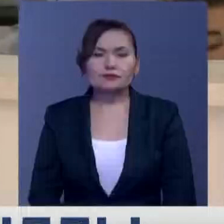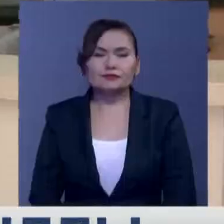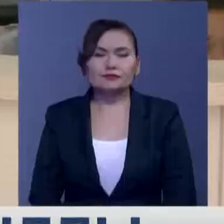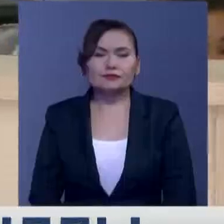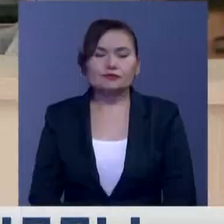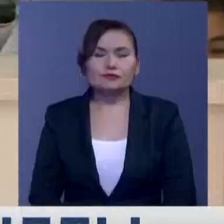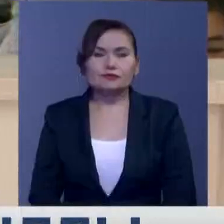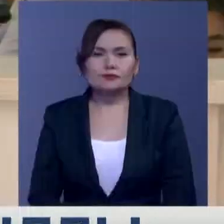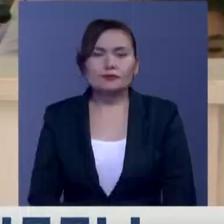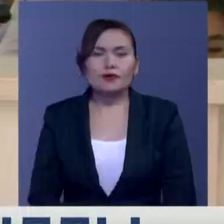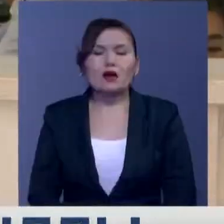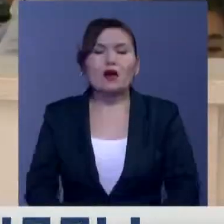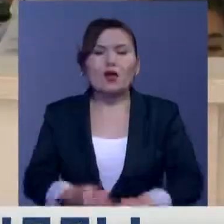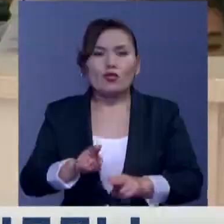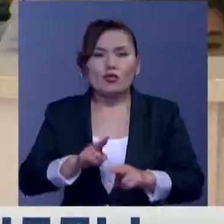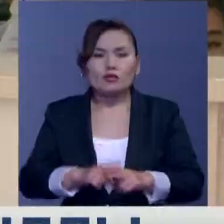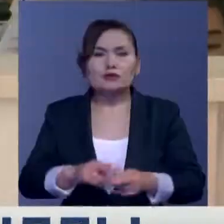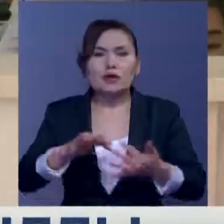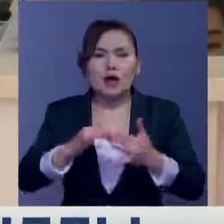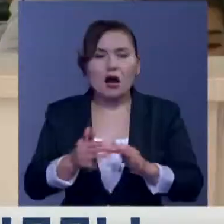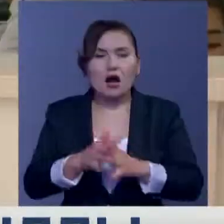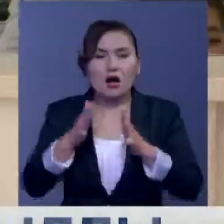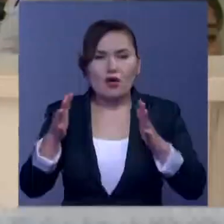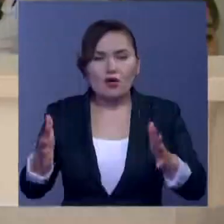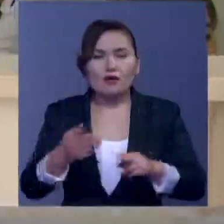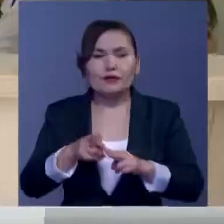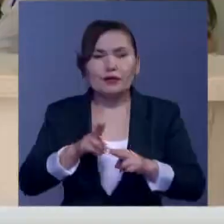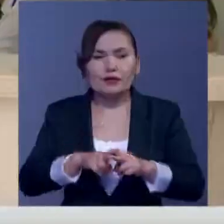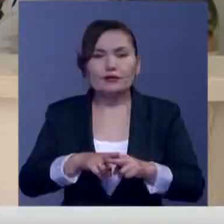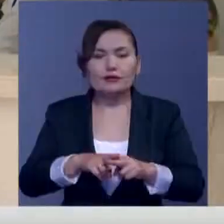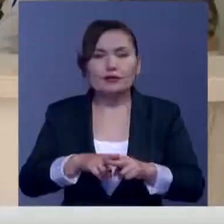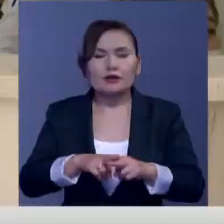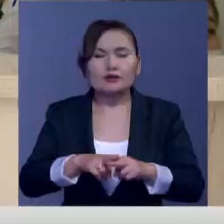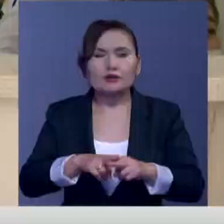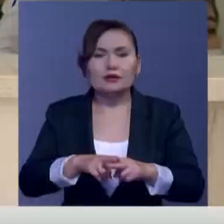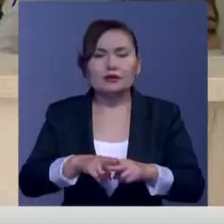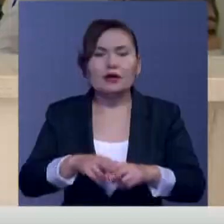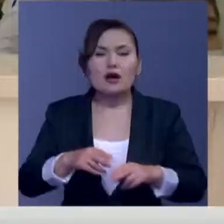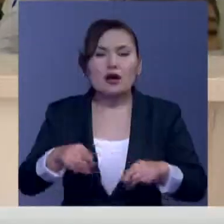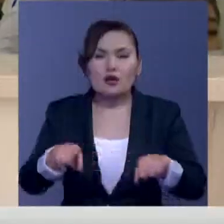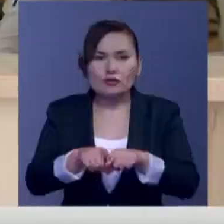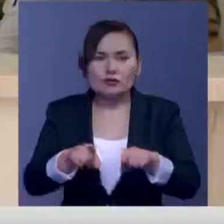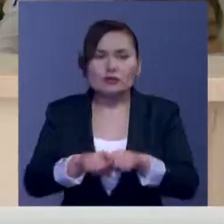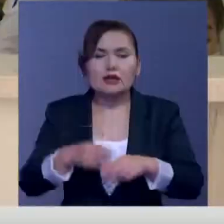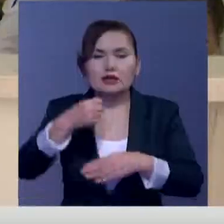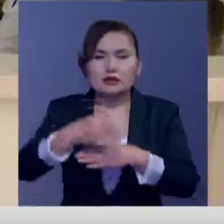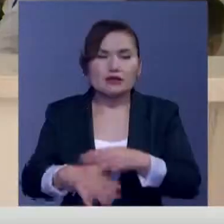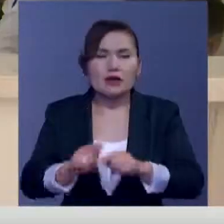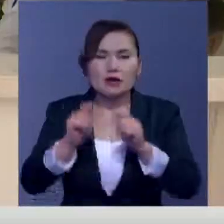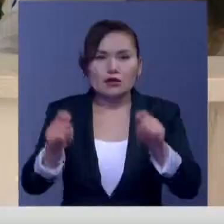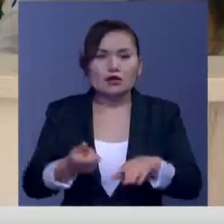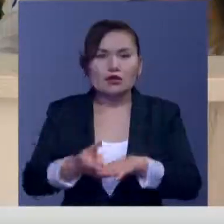Өтеген Батыр ауылы өте үлкен ауыл. Ауылымыздың бір шетінде басқа бір мекеме орналасса, басында басқа мекеме орналасқан